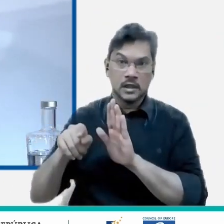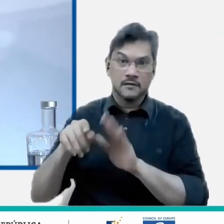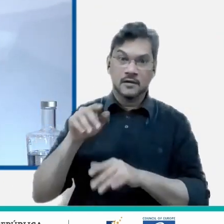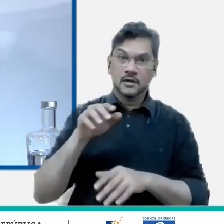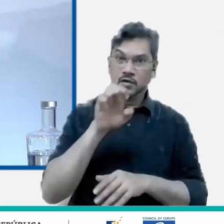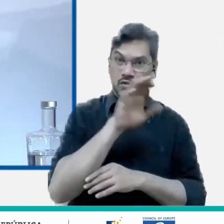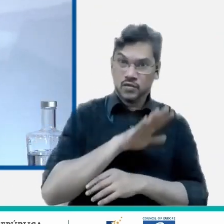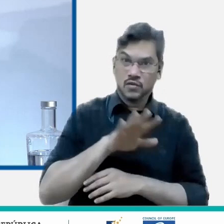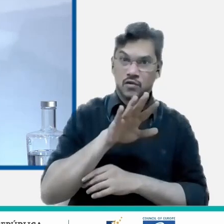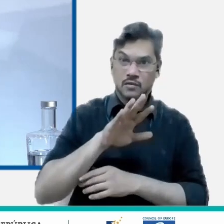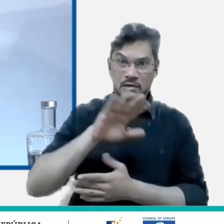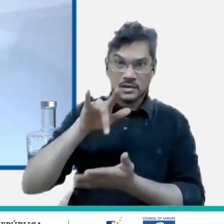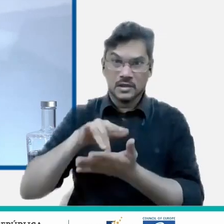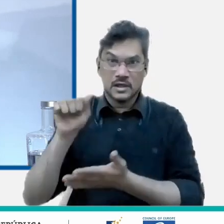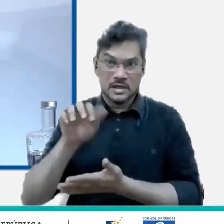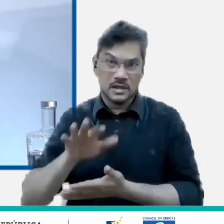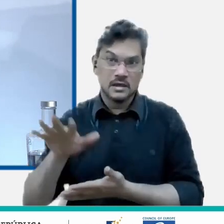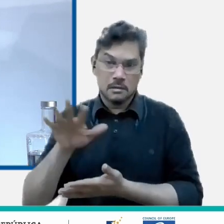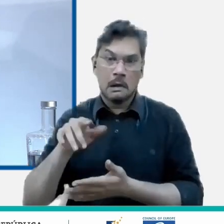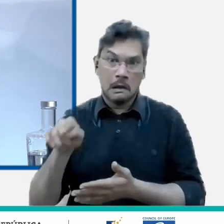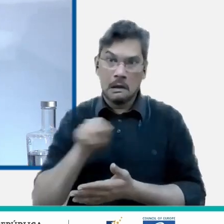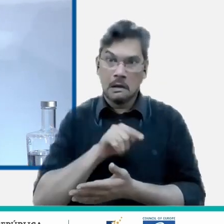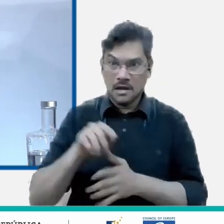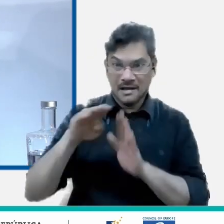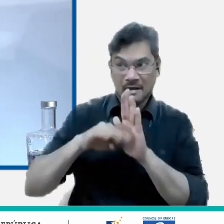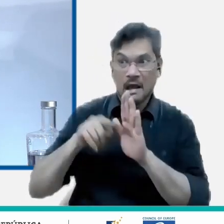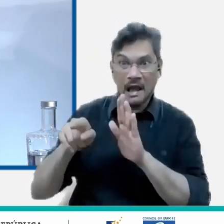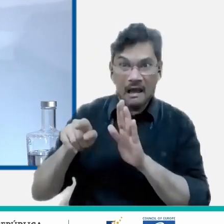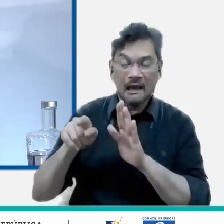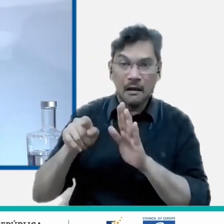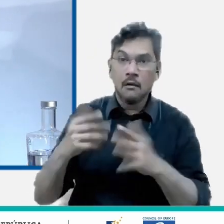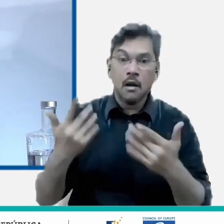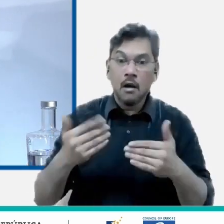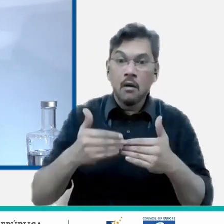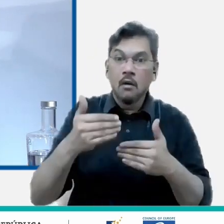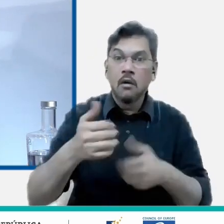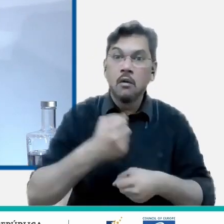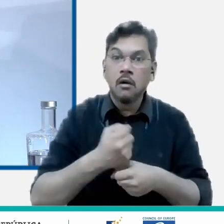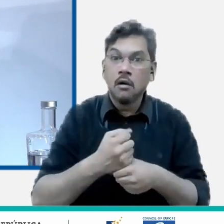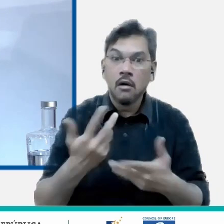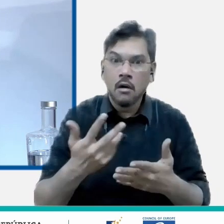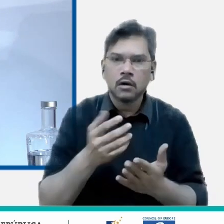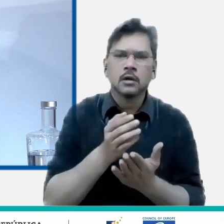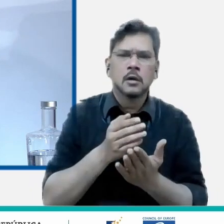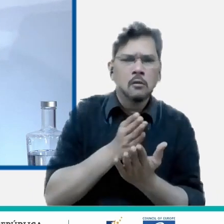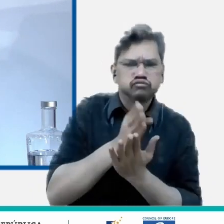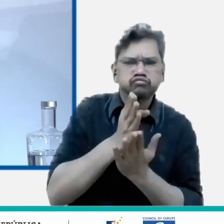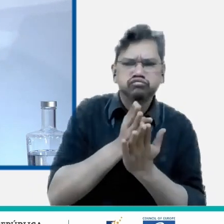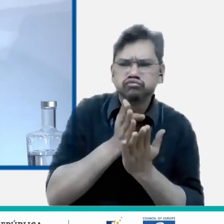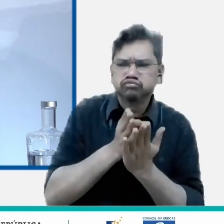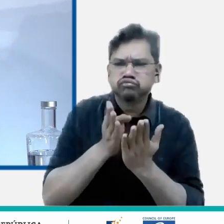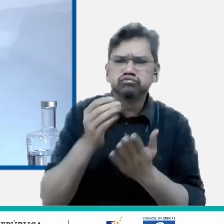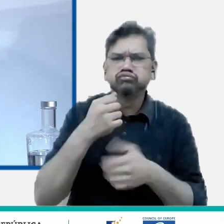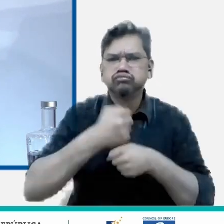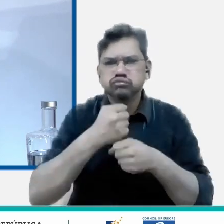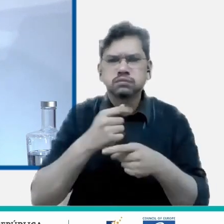вместе с стратегией нашего региона. Кроме того, я хочу сказать, что задача есть, она очень